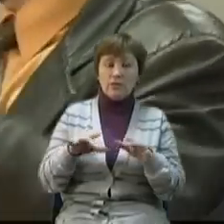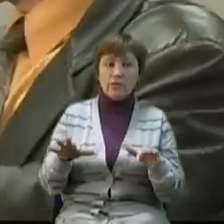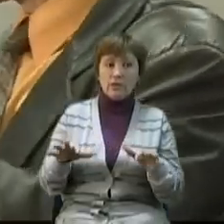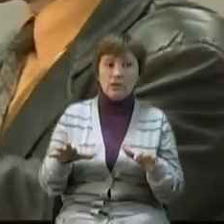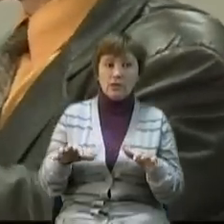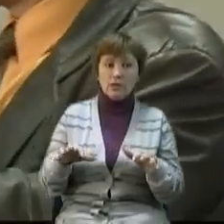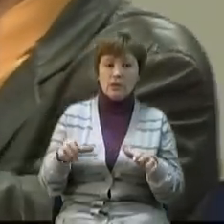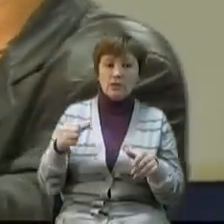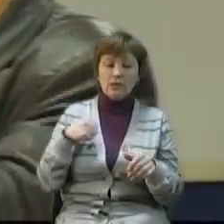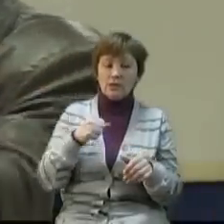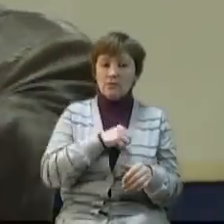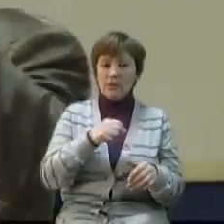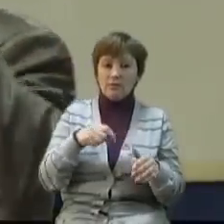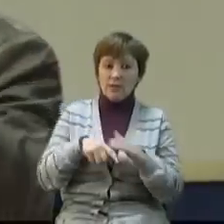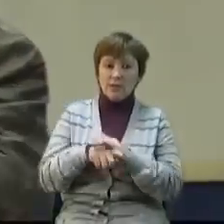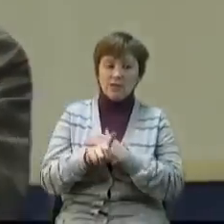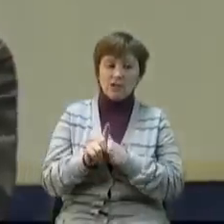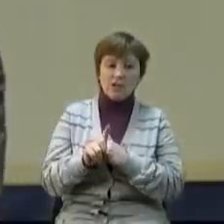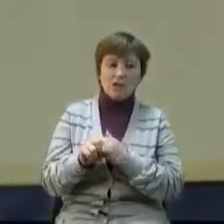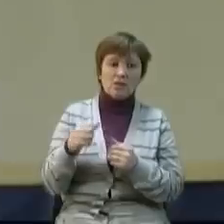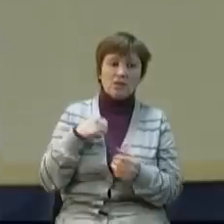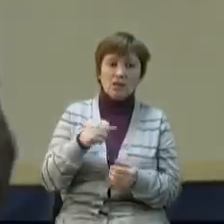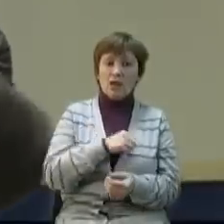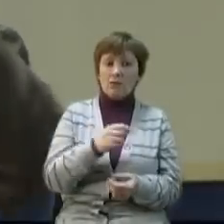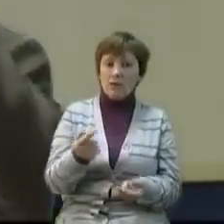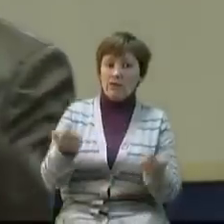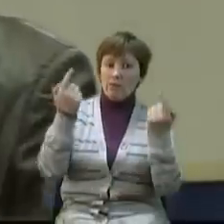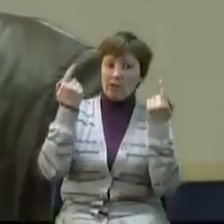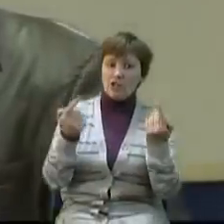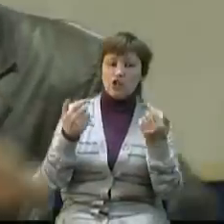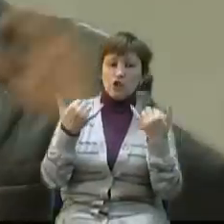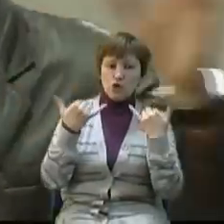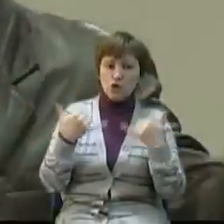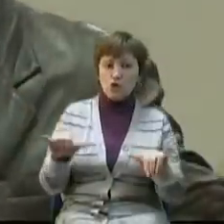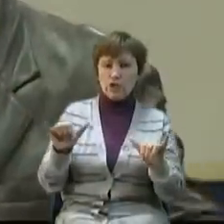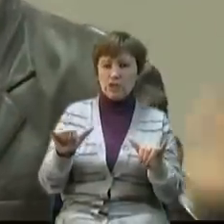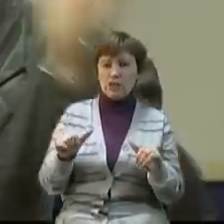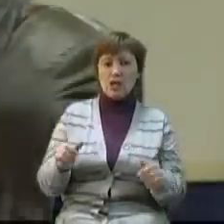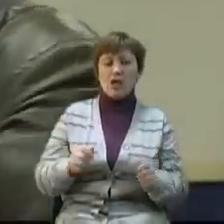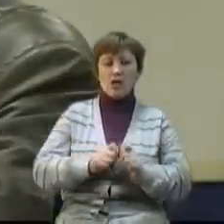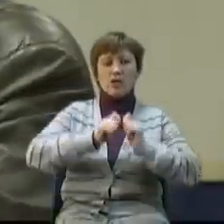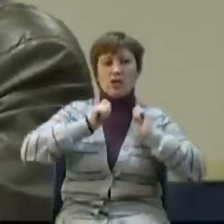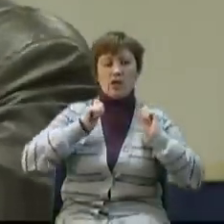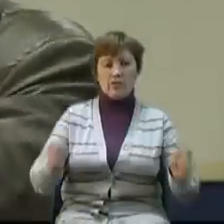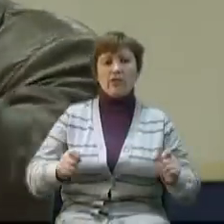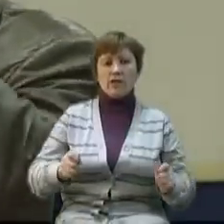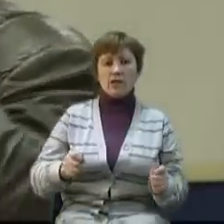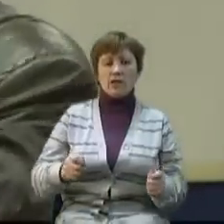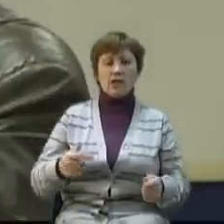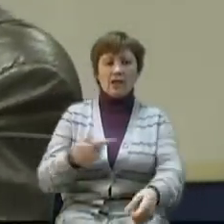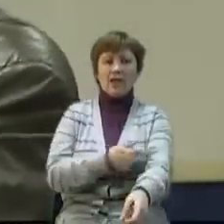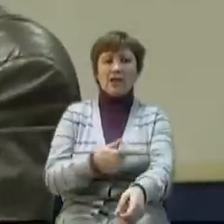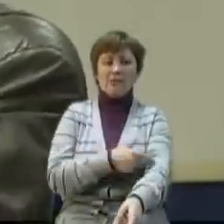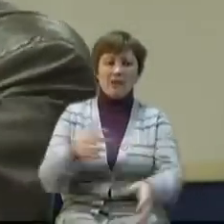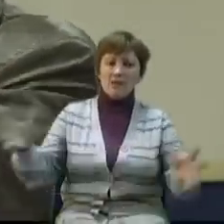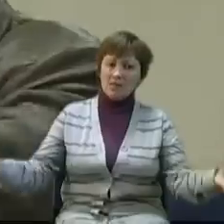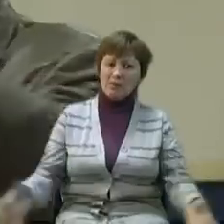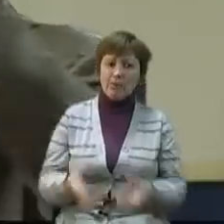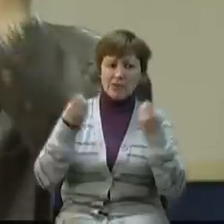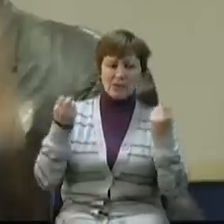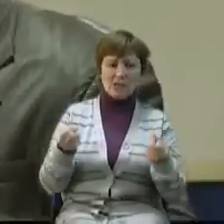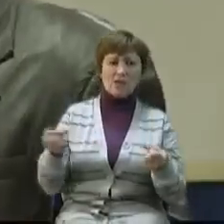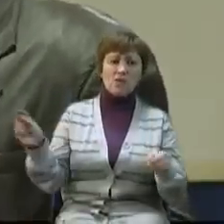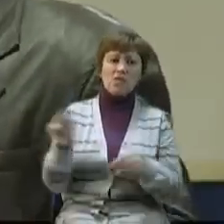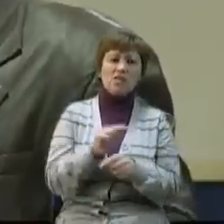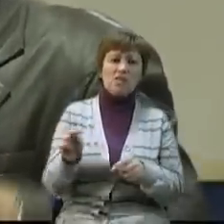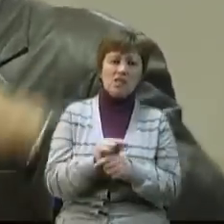в самом начале, самые большие чудеса, откровения, люди, наркоманы спасаются, какие-то исцеления